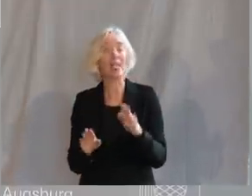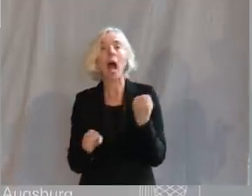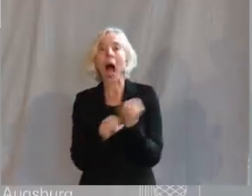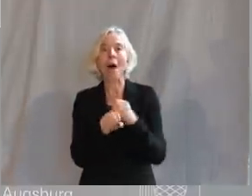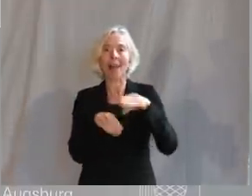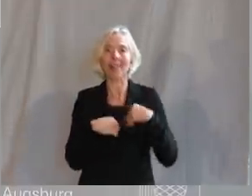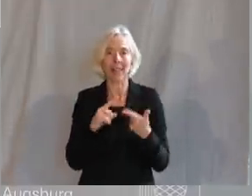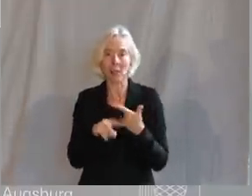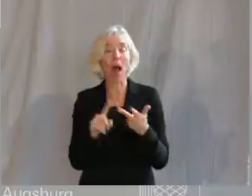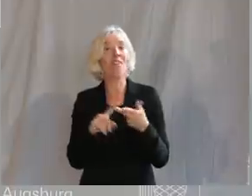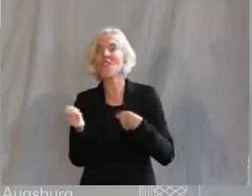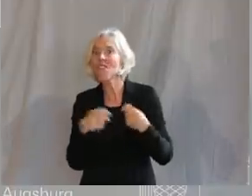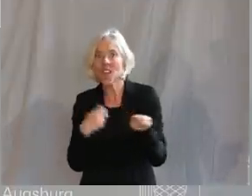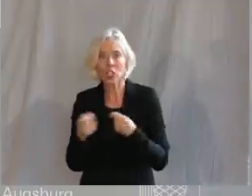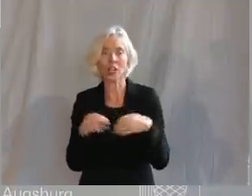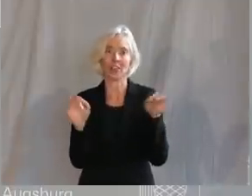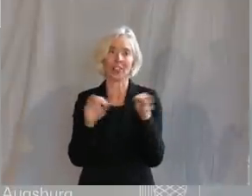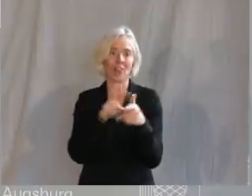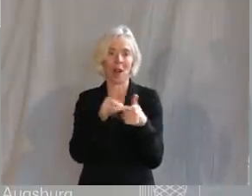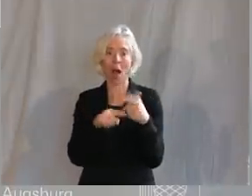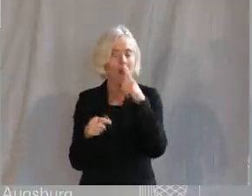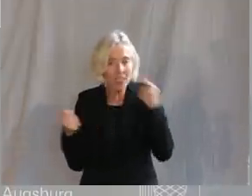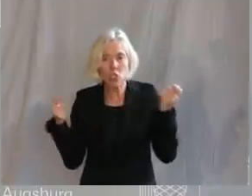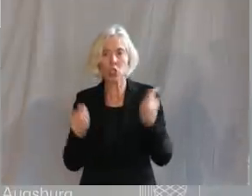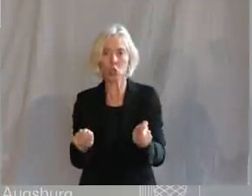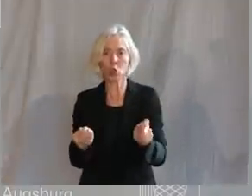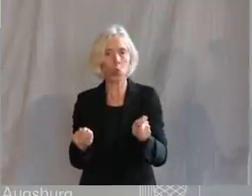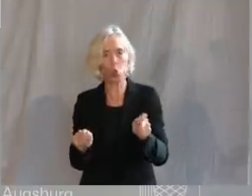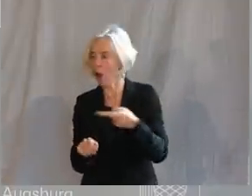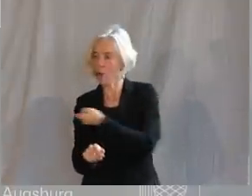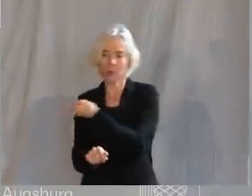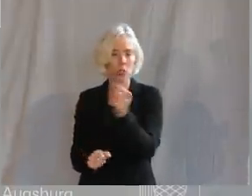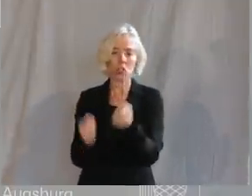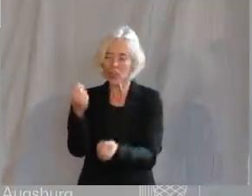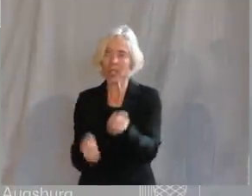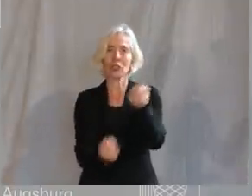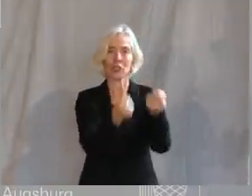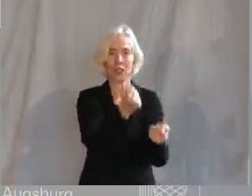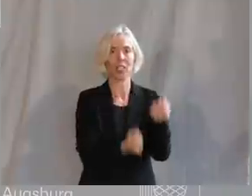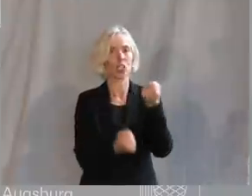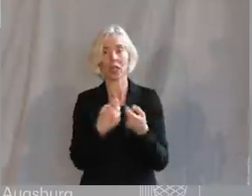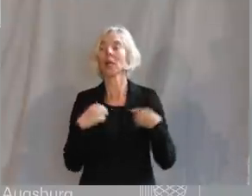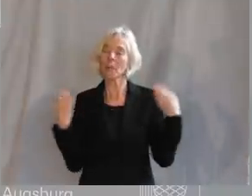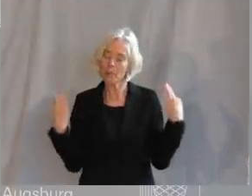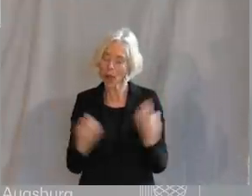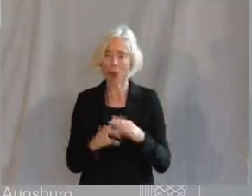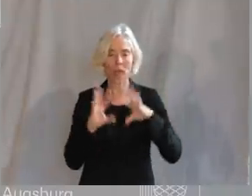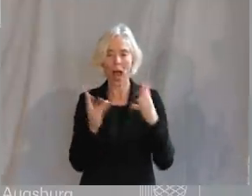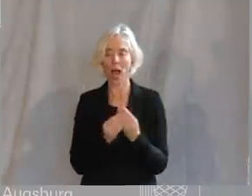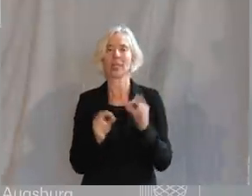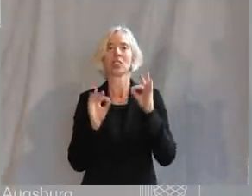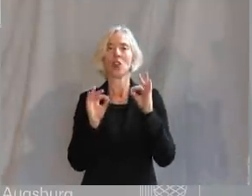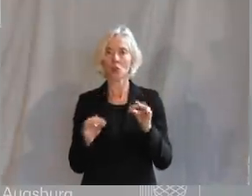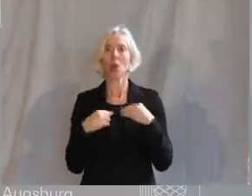unsere Wirtschaft, die wir einfach auch dringend brauchen, damit unser Sozialstaat auch rund läuft und damit wir hier auch